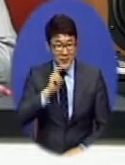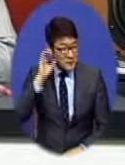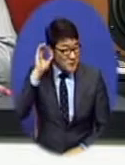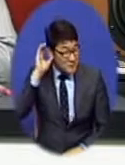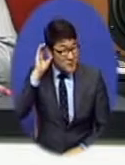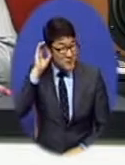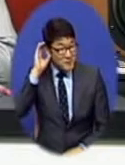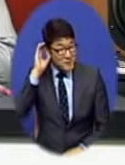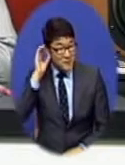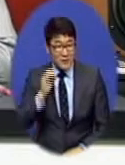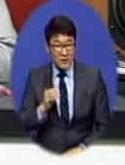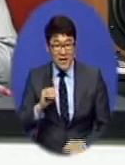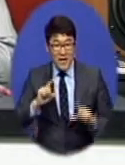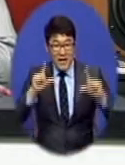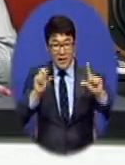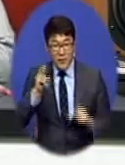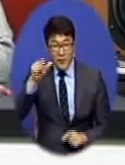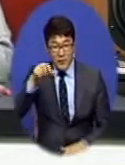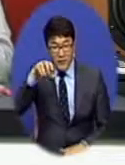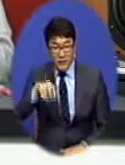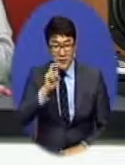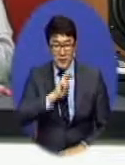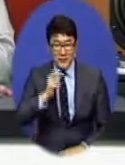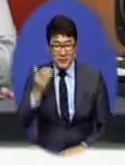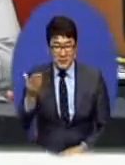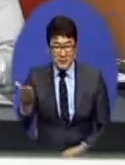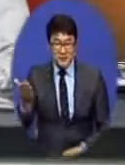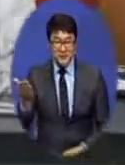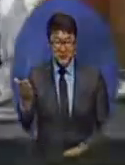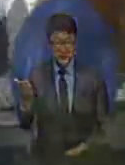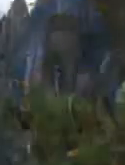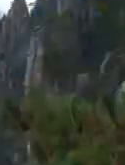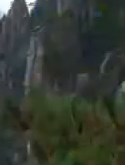들어볼까요? 반성옥님이 부릅니다. 안동역에서 음악 주세요!